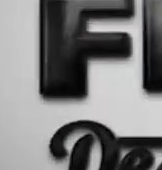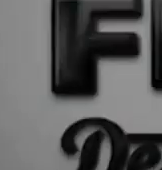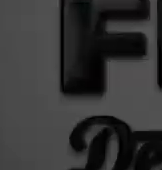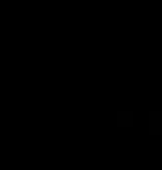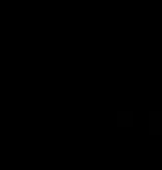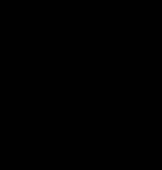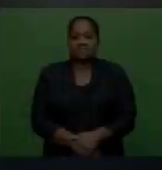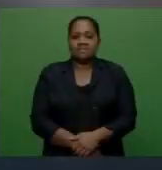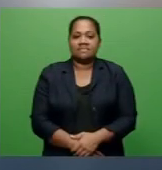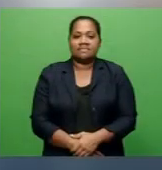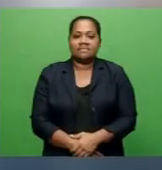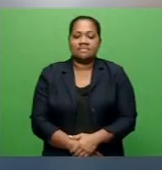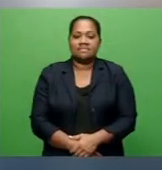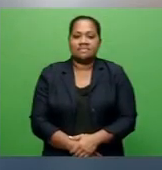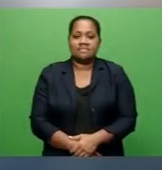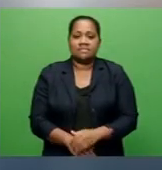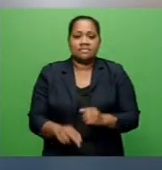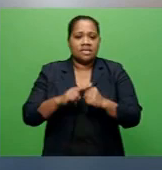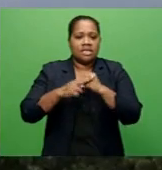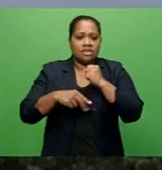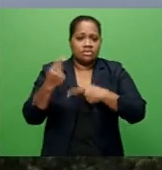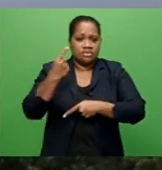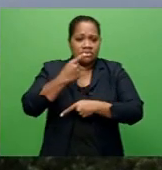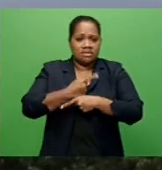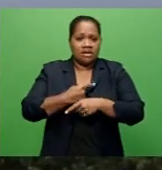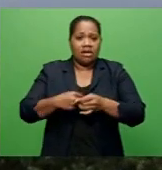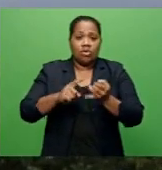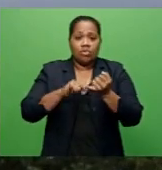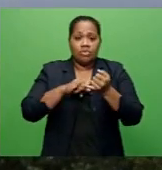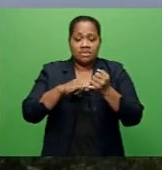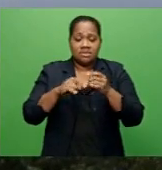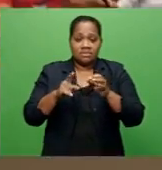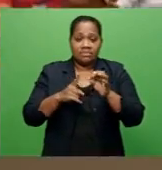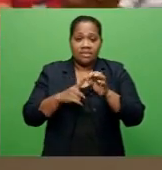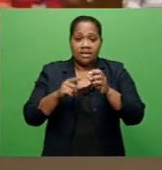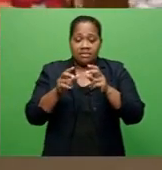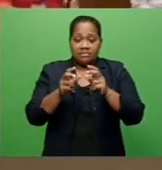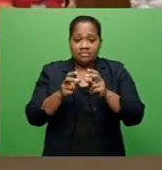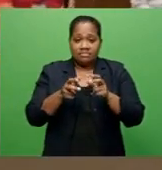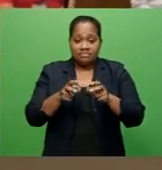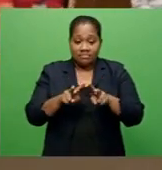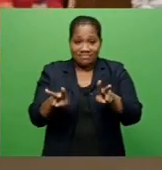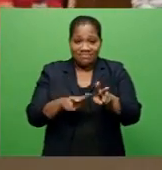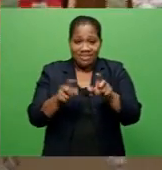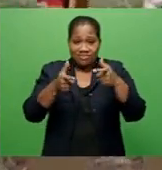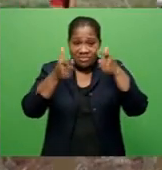2 देश की धड़कन। In the news tonight, USP Vice Chancellor deported.